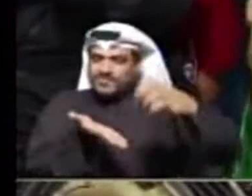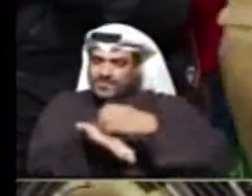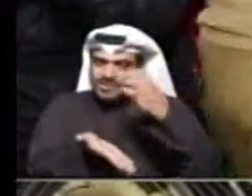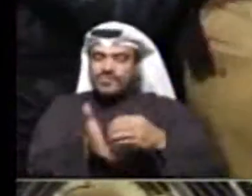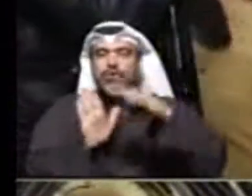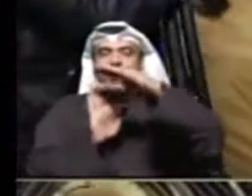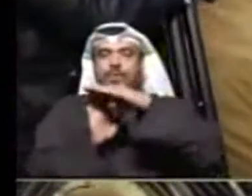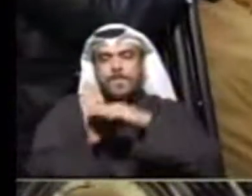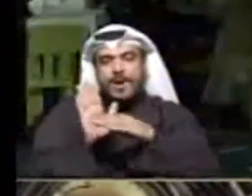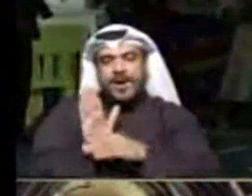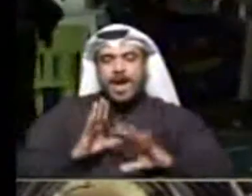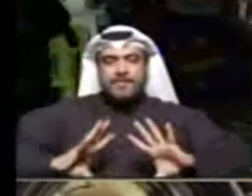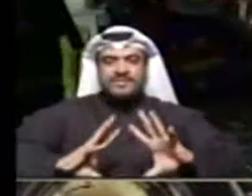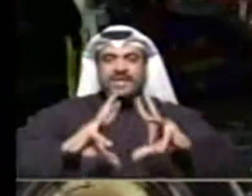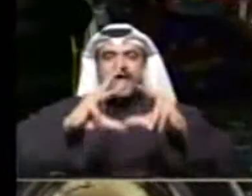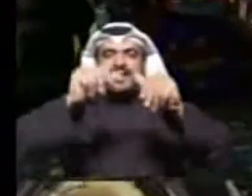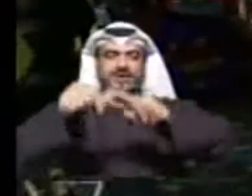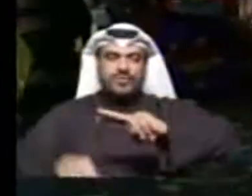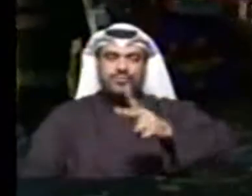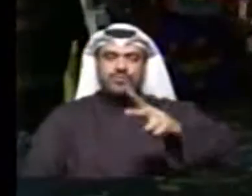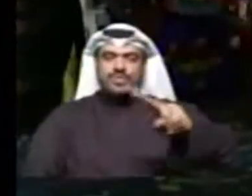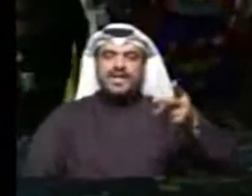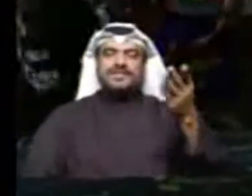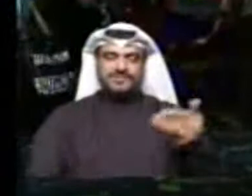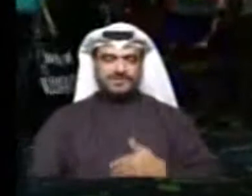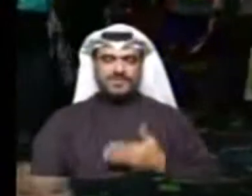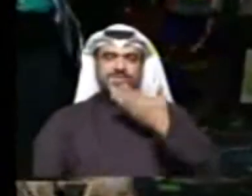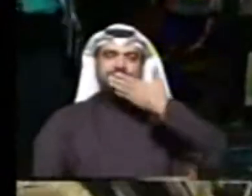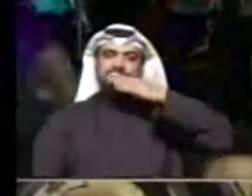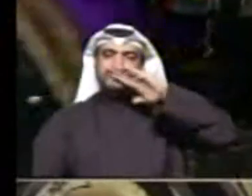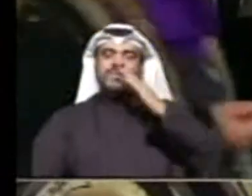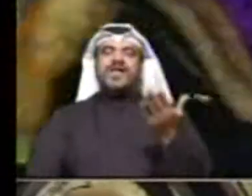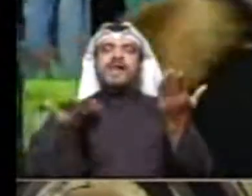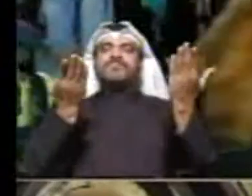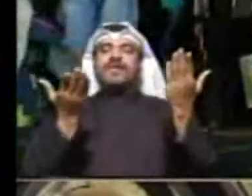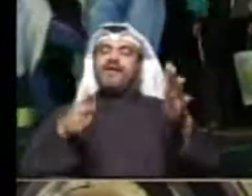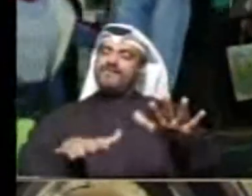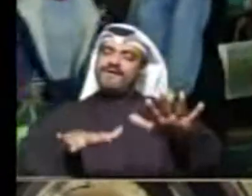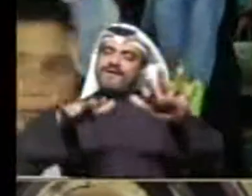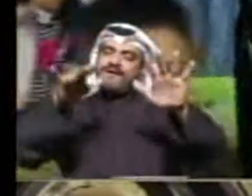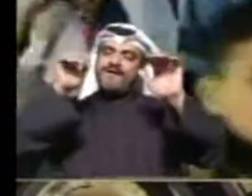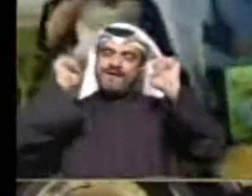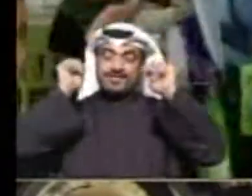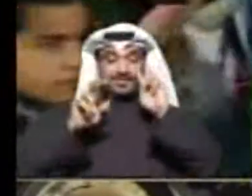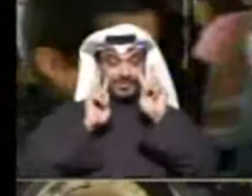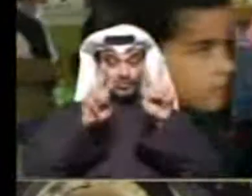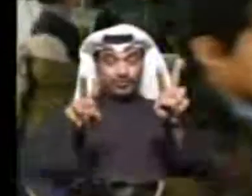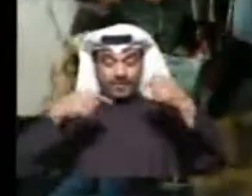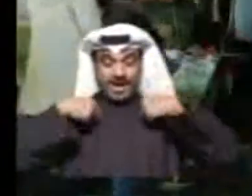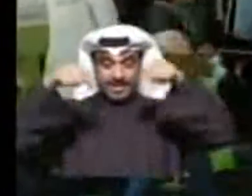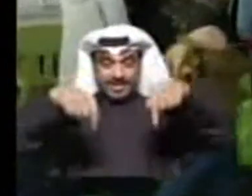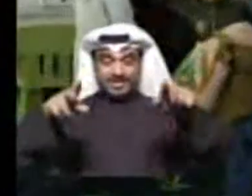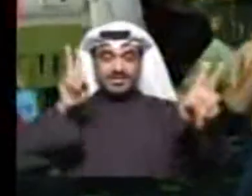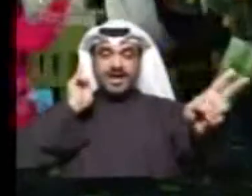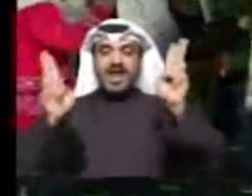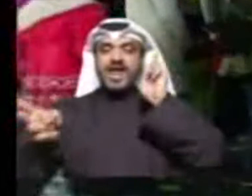تأهيل متعددة. لله الحمد تكللت هذه الرحلة بنجاح، ونحن الآن كما ترون في